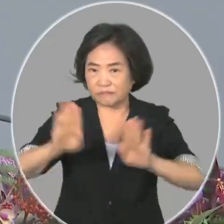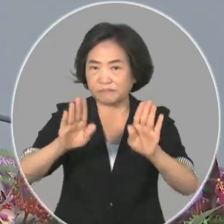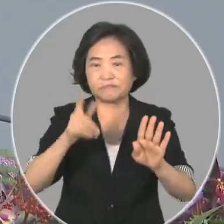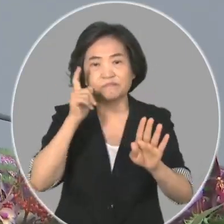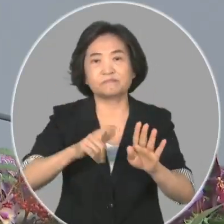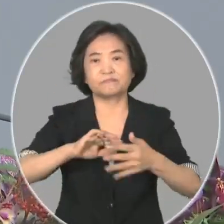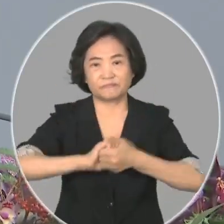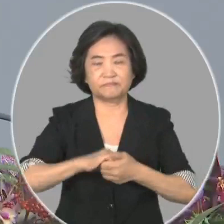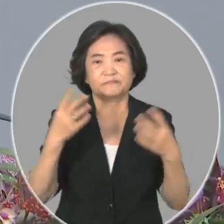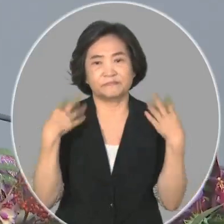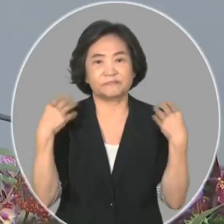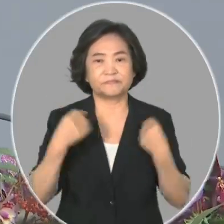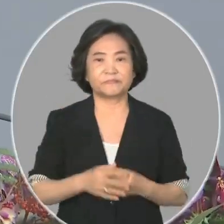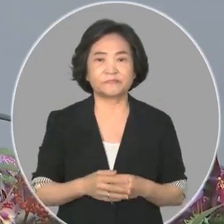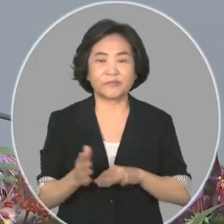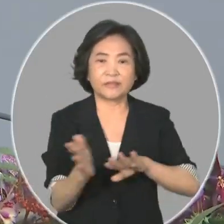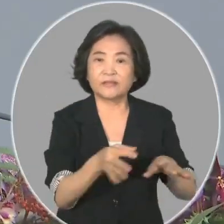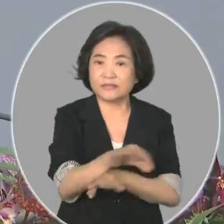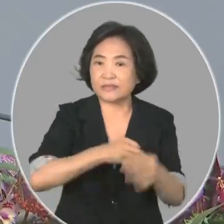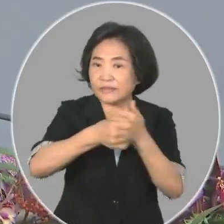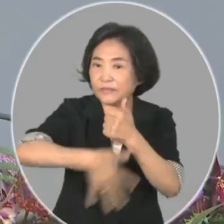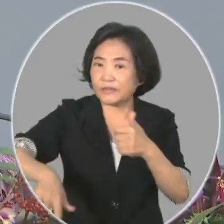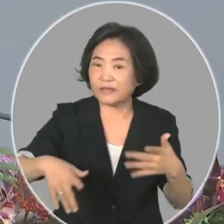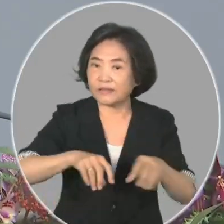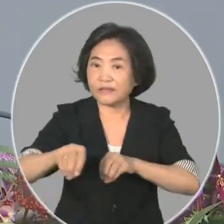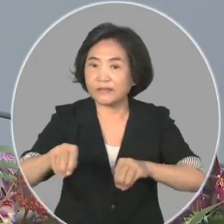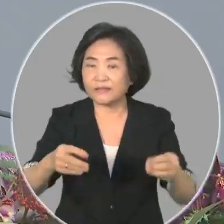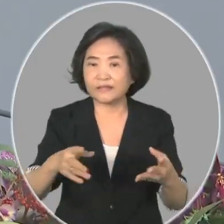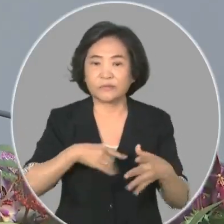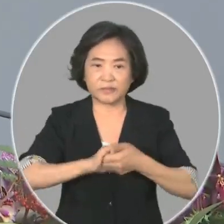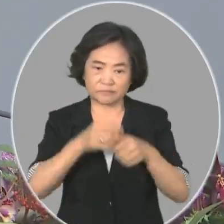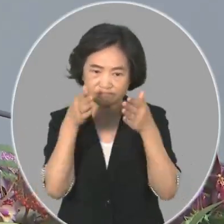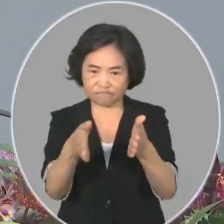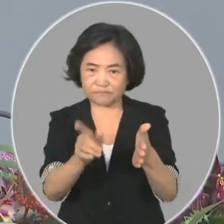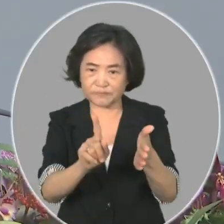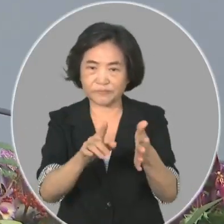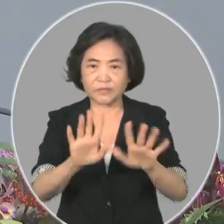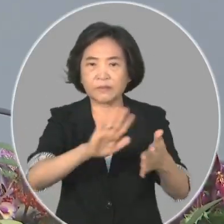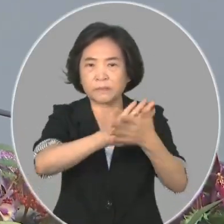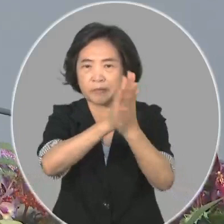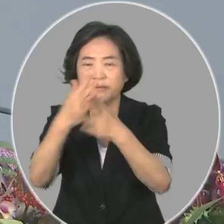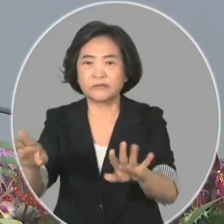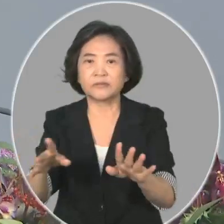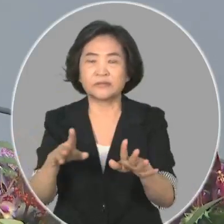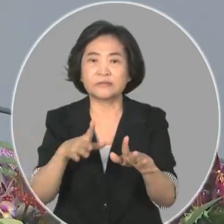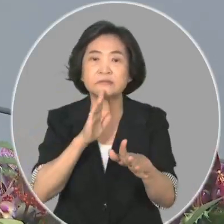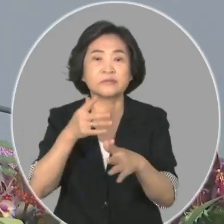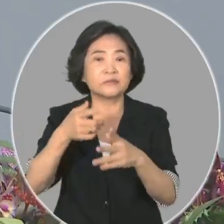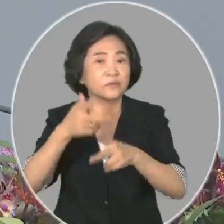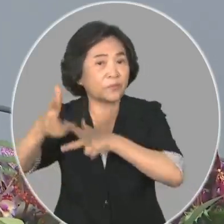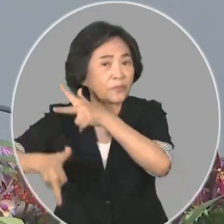能。在产业布局方面，我们必须有力地面对变局中供应链加